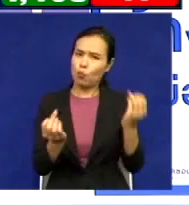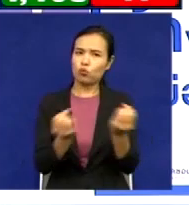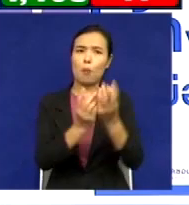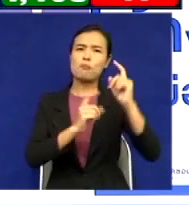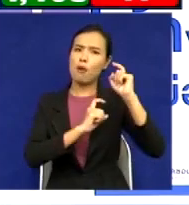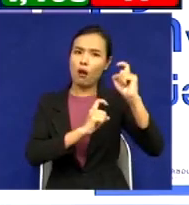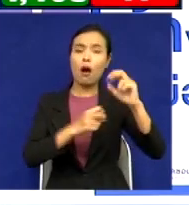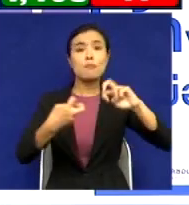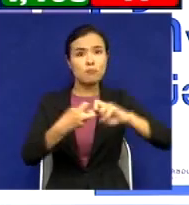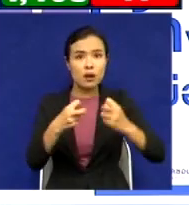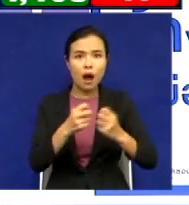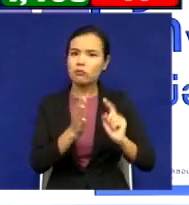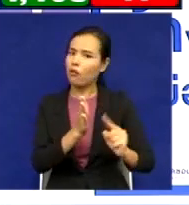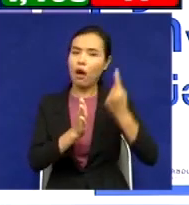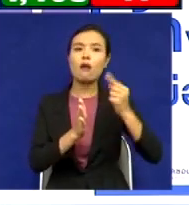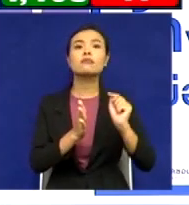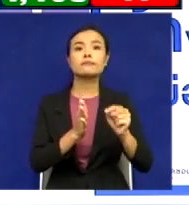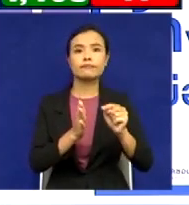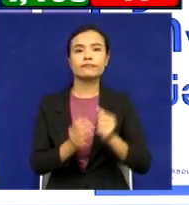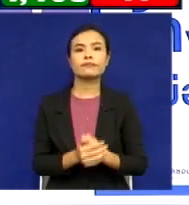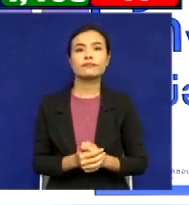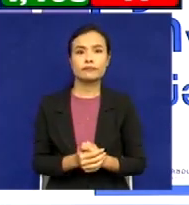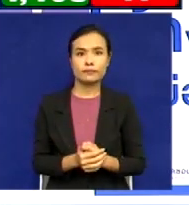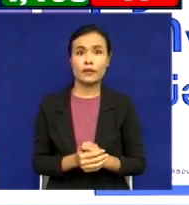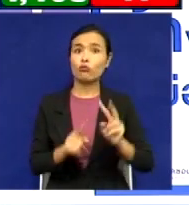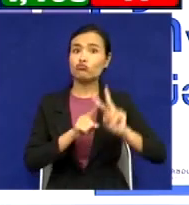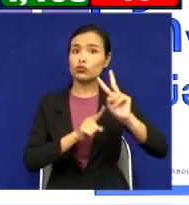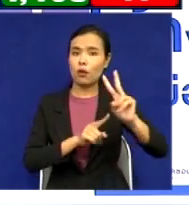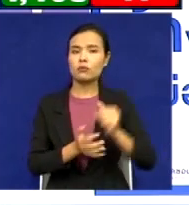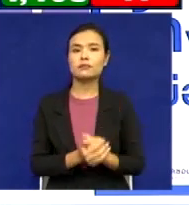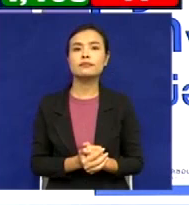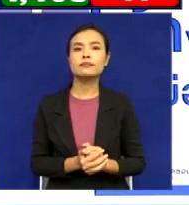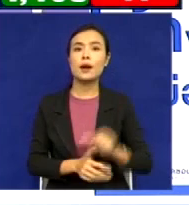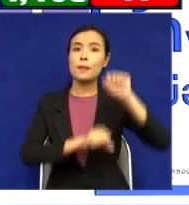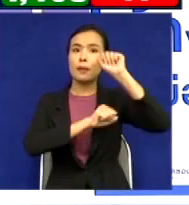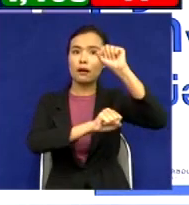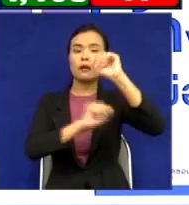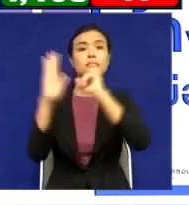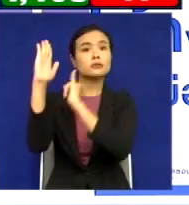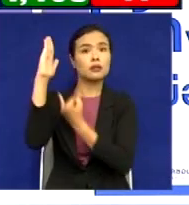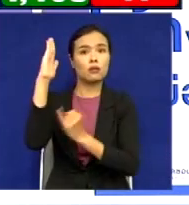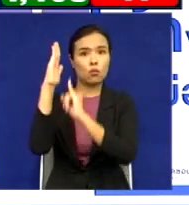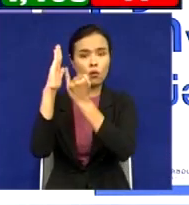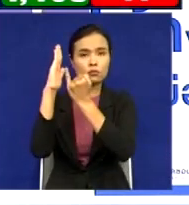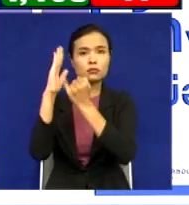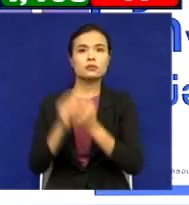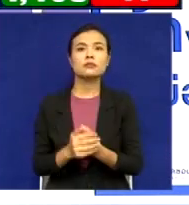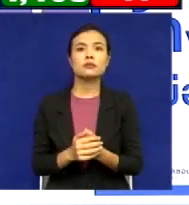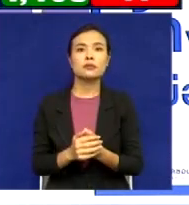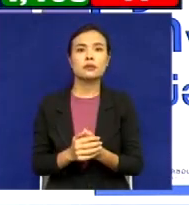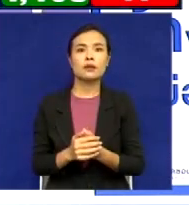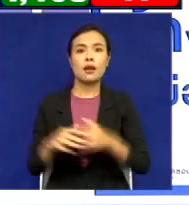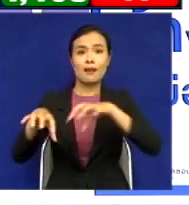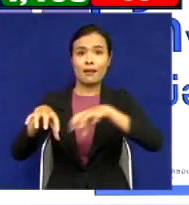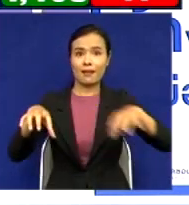ต่ต้นนะครับสองก็คือว่าประกาศของแต่ละจังหวัดนะครับก็มีการปิดสถานบริ